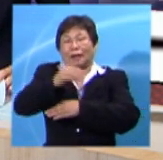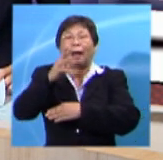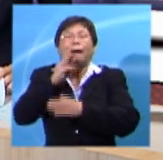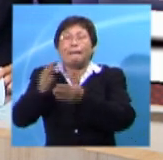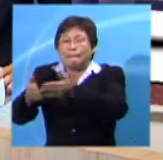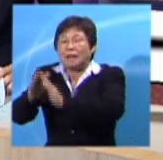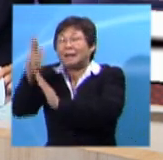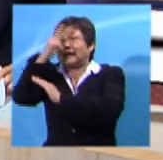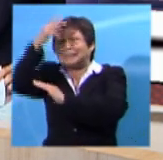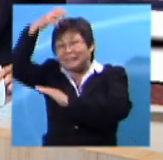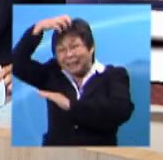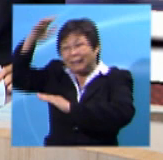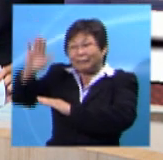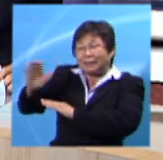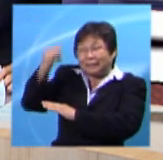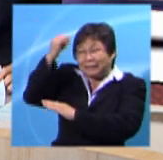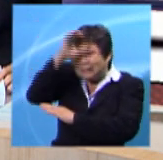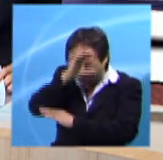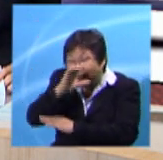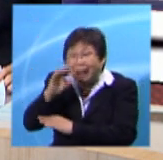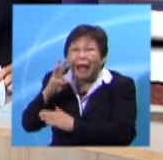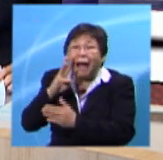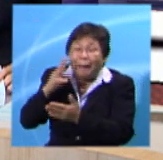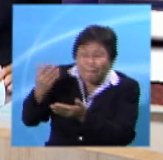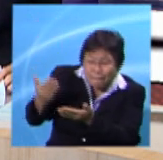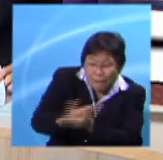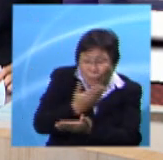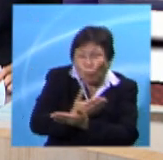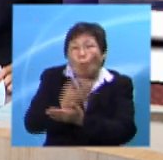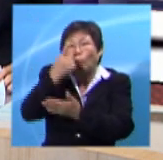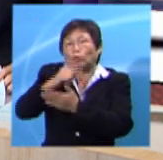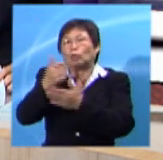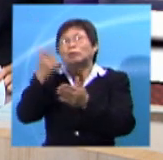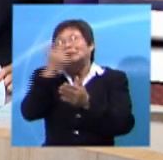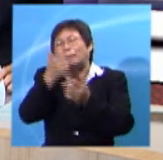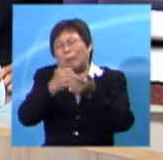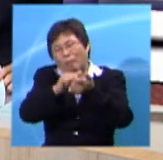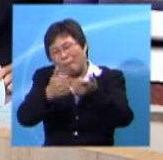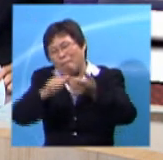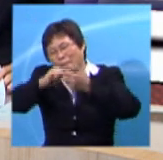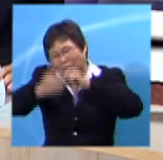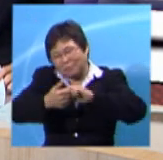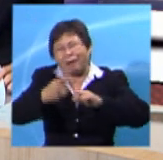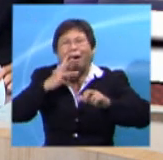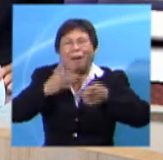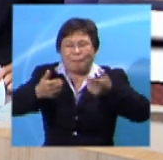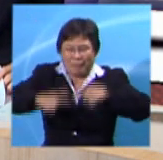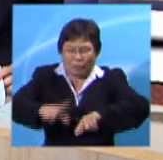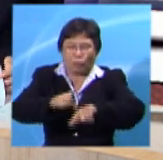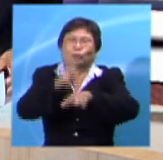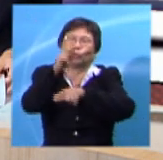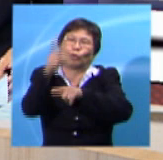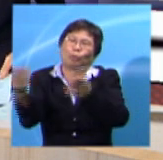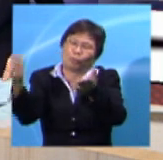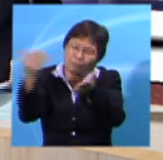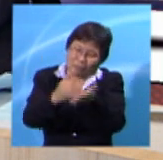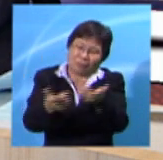kerajaan Negeri Selangor mencari sumber baru air mentah bagi mengelakkan krisis air di lembah Klang berlaku